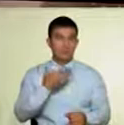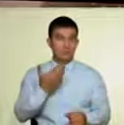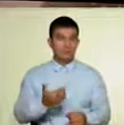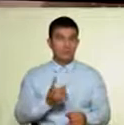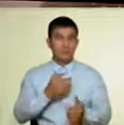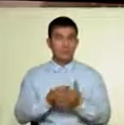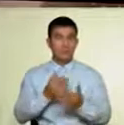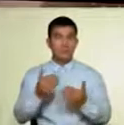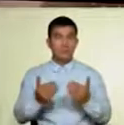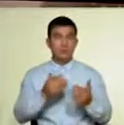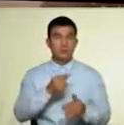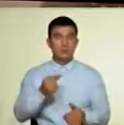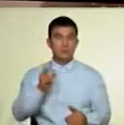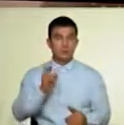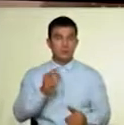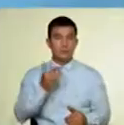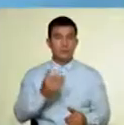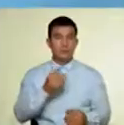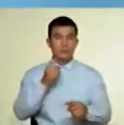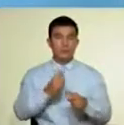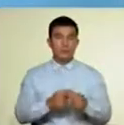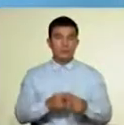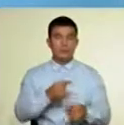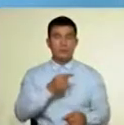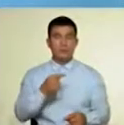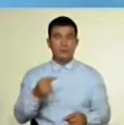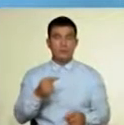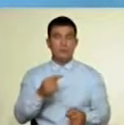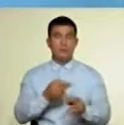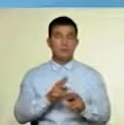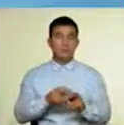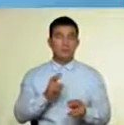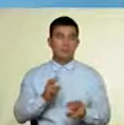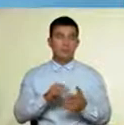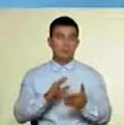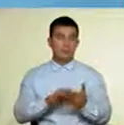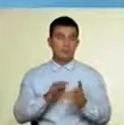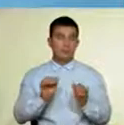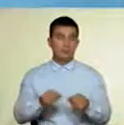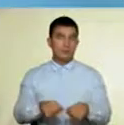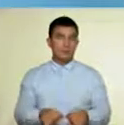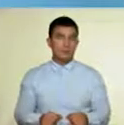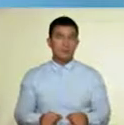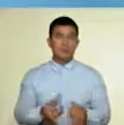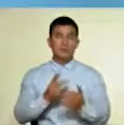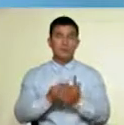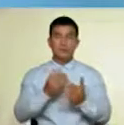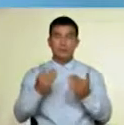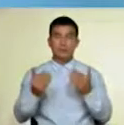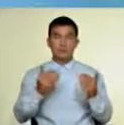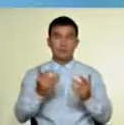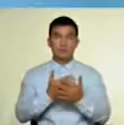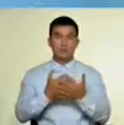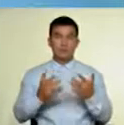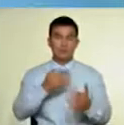bu minus b ni biz plus minus b ko'rinishida yozishimiz mumkin. Demak, bunday ko'rinish ham